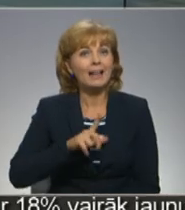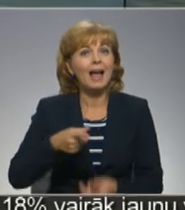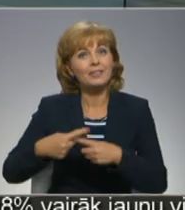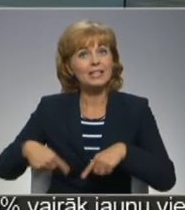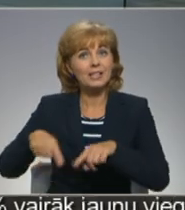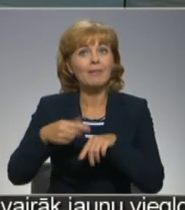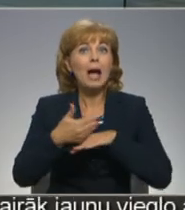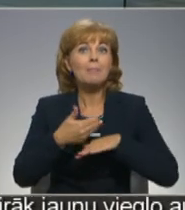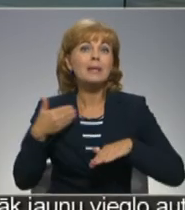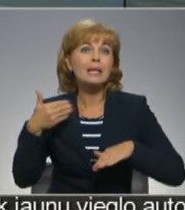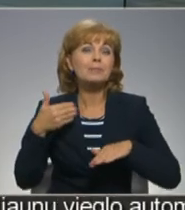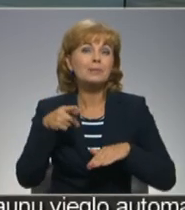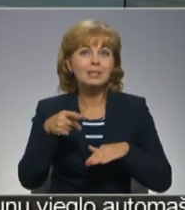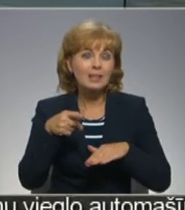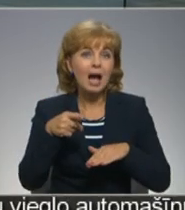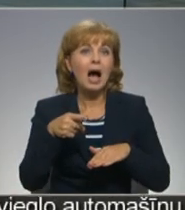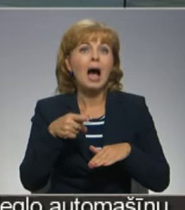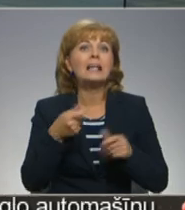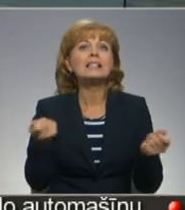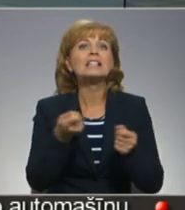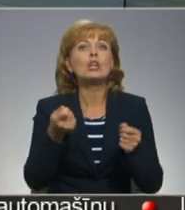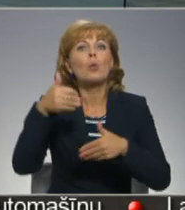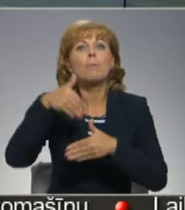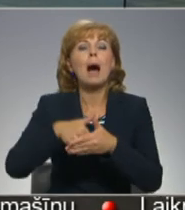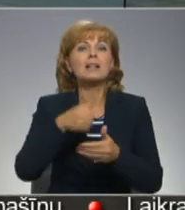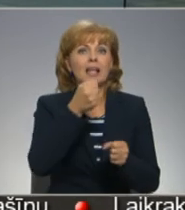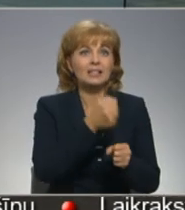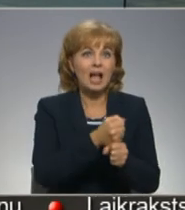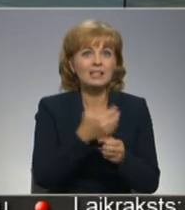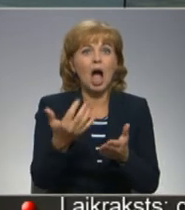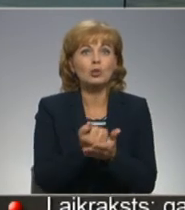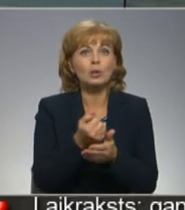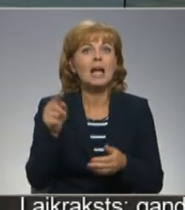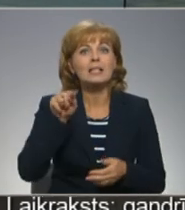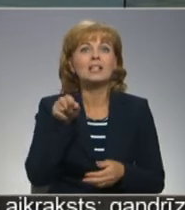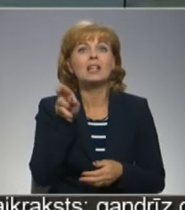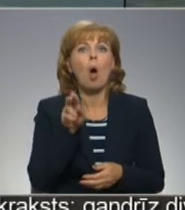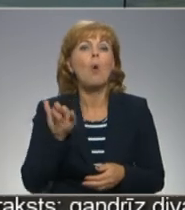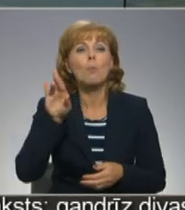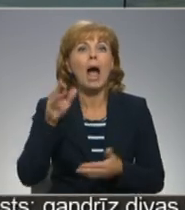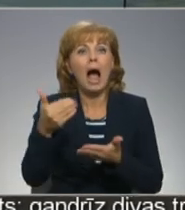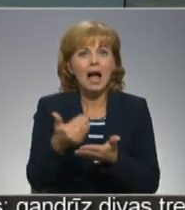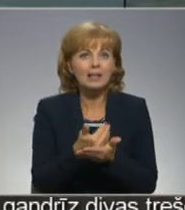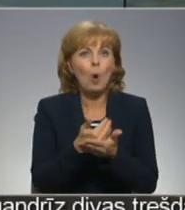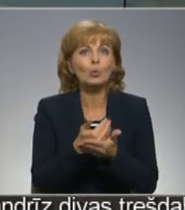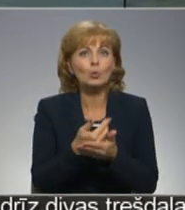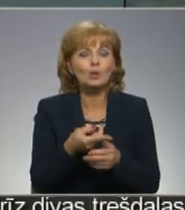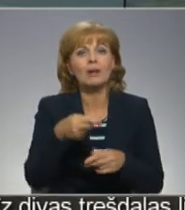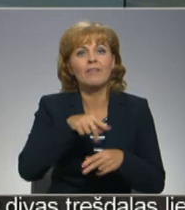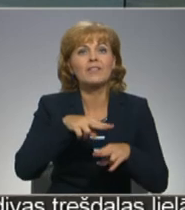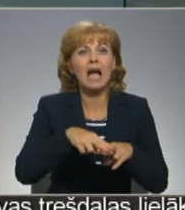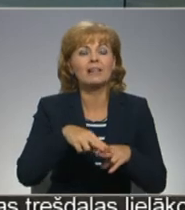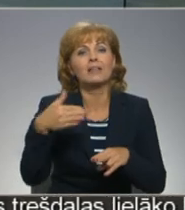Latvijas teritorijā pirmā mūra zirgu pasta stacija, kas atrodas Straupē atjaunot un pārtapus par vietu zemnieku un amatnieku